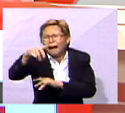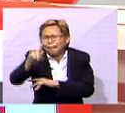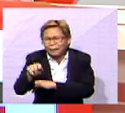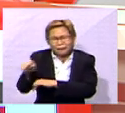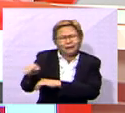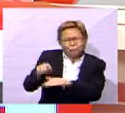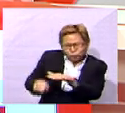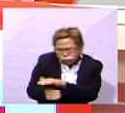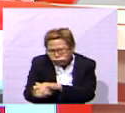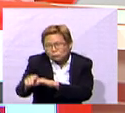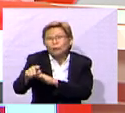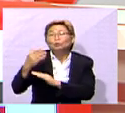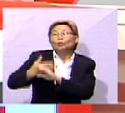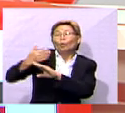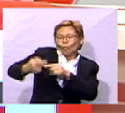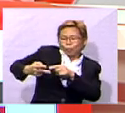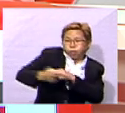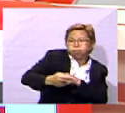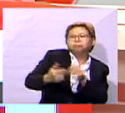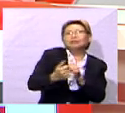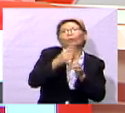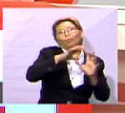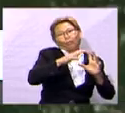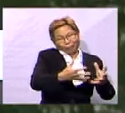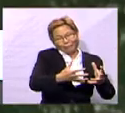yang sebelum ini terputus hubungan dengan dunia